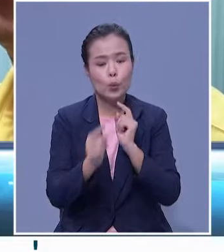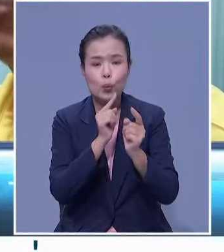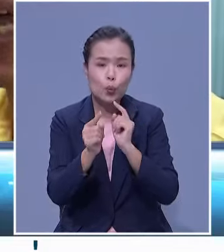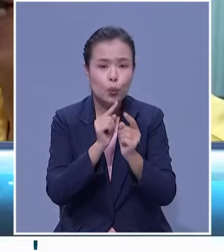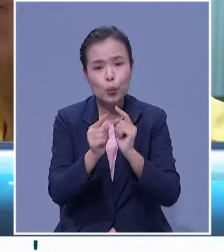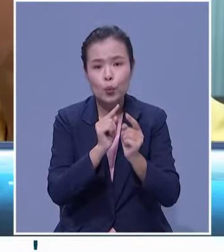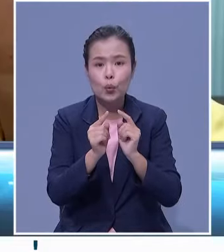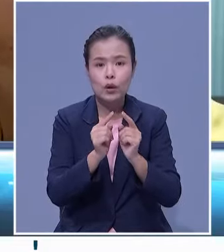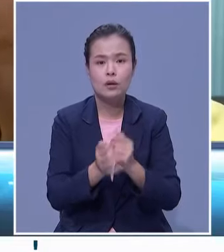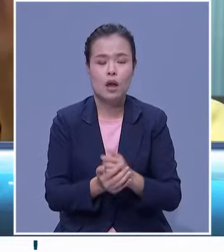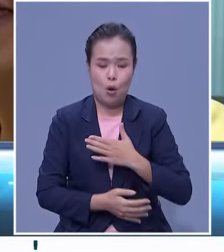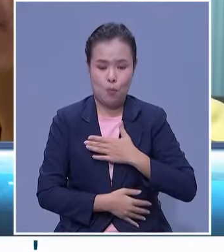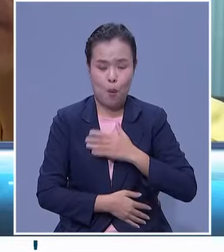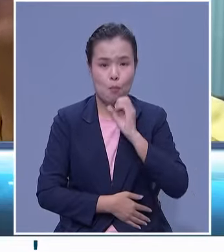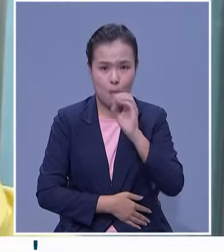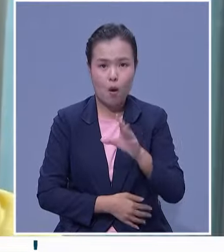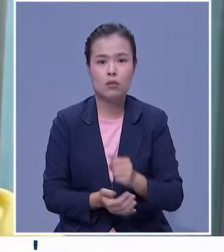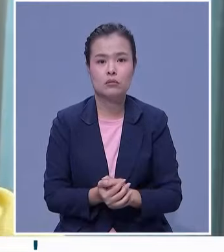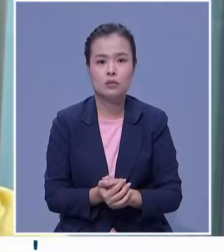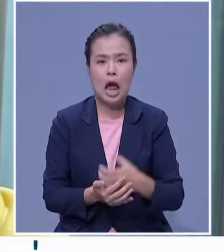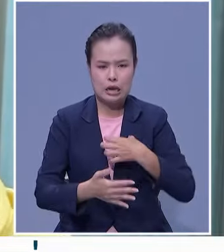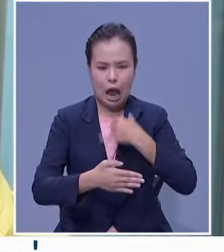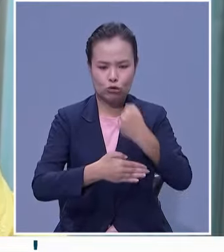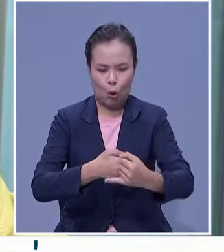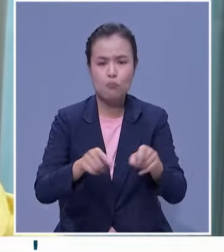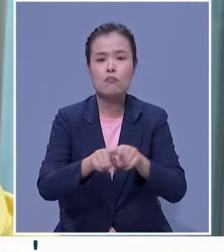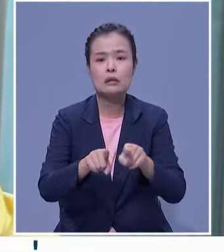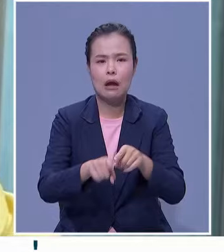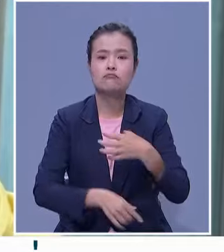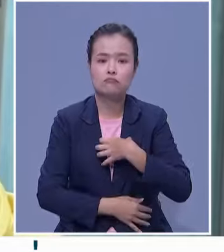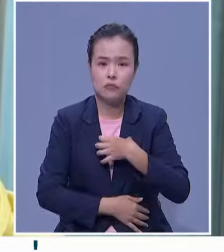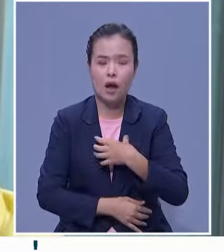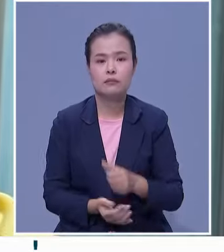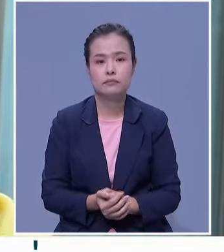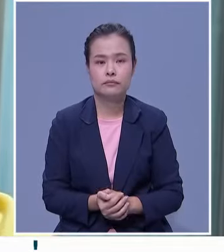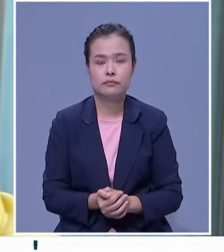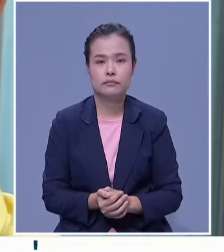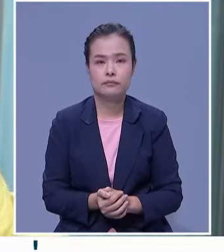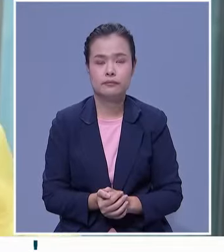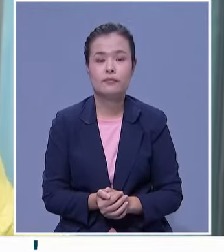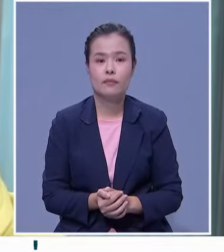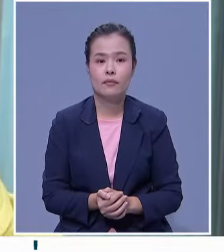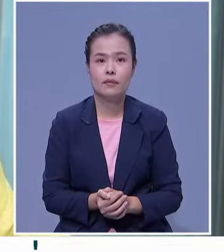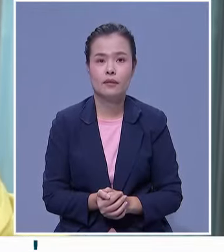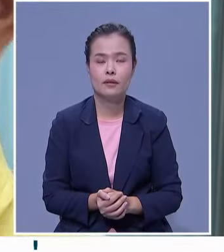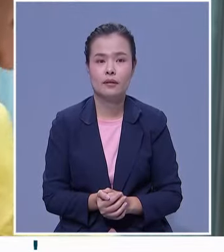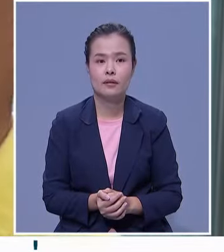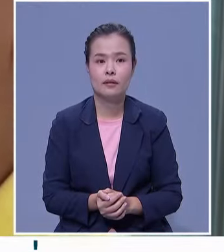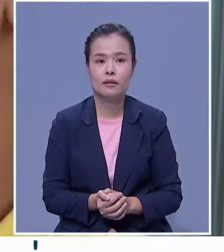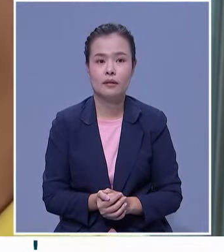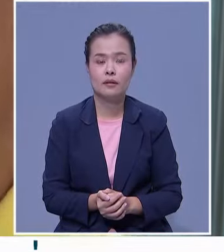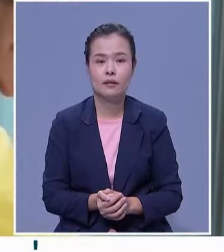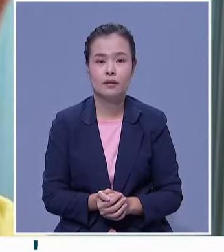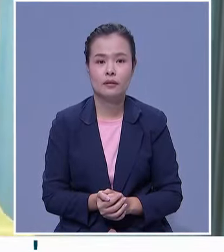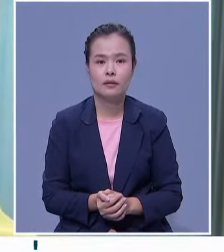ยกันสนทนากันผมก็บอกว่าผมก็อยากจบเหมือนกันนะครับอันนี้ก็คือเป็นเบื้องต้นทีนี้